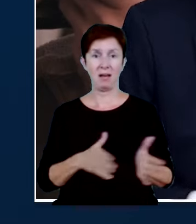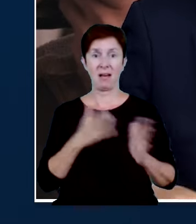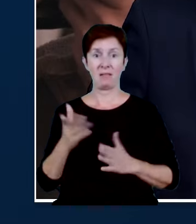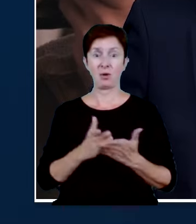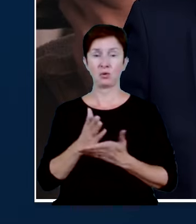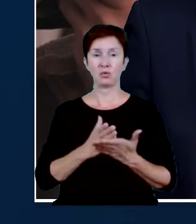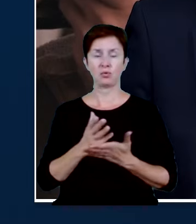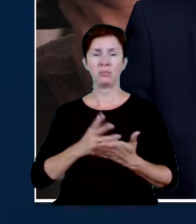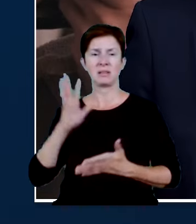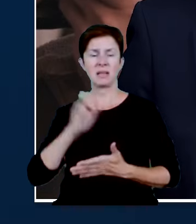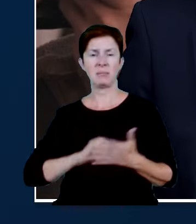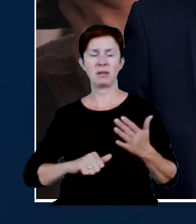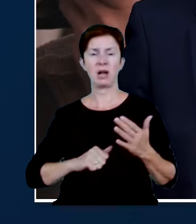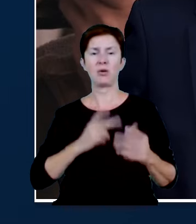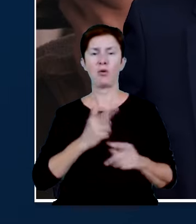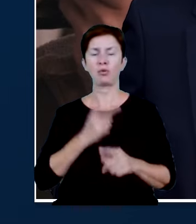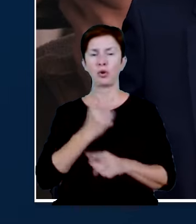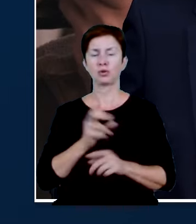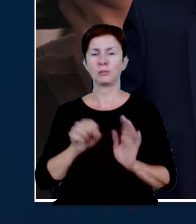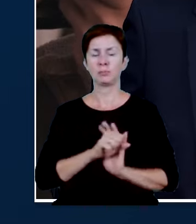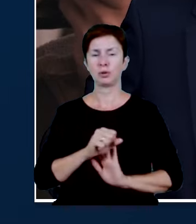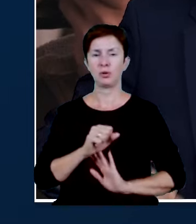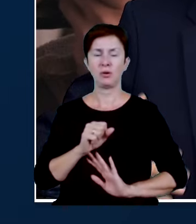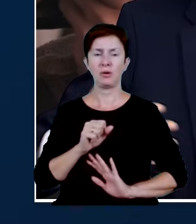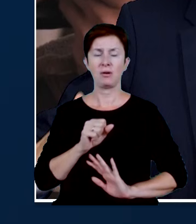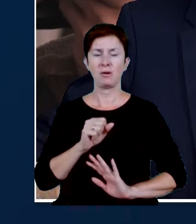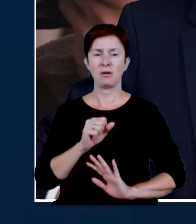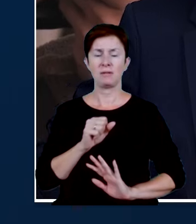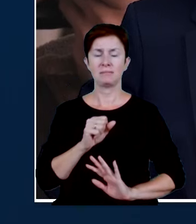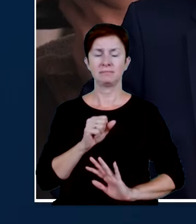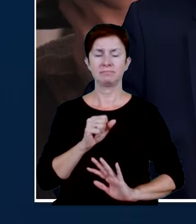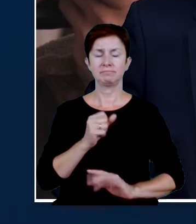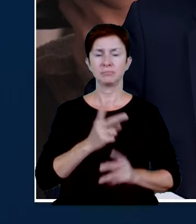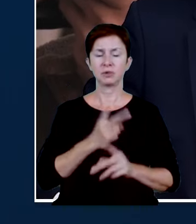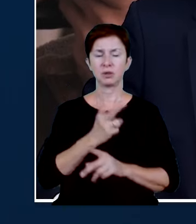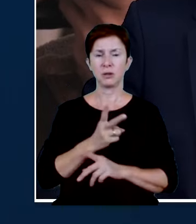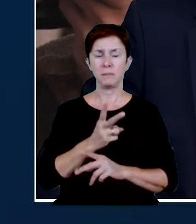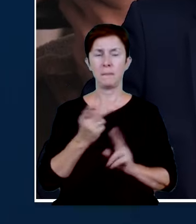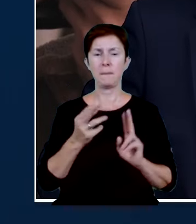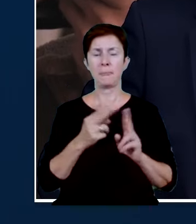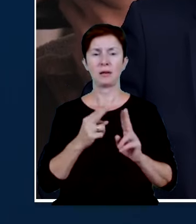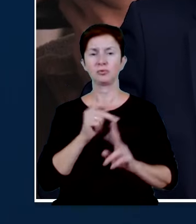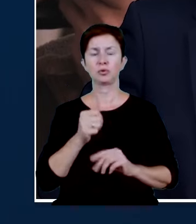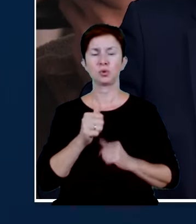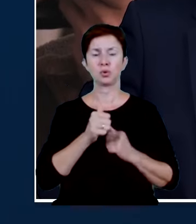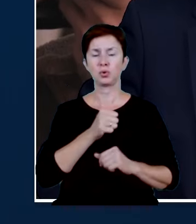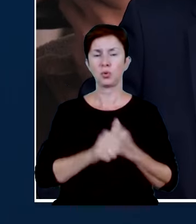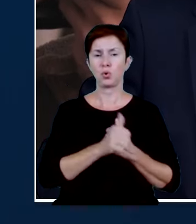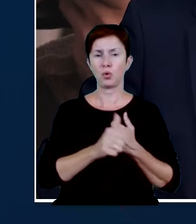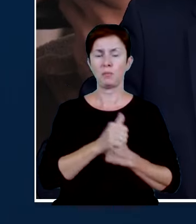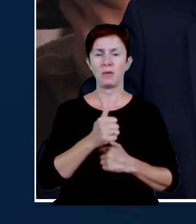poświadczenie co do kwestii posiadania możliwości kontaktu z dokumentami